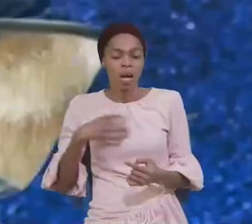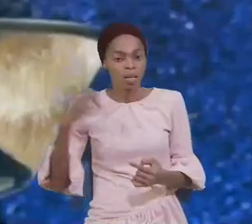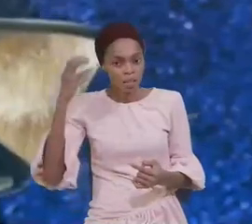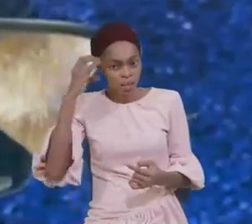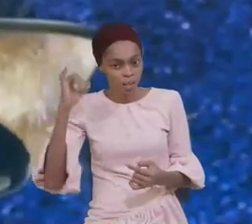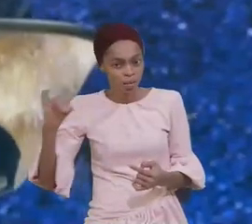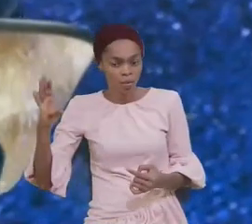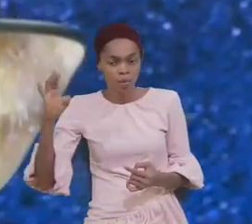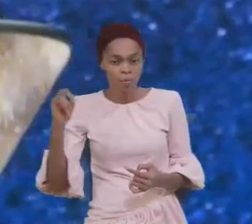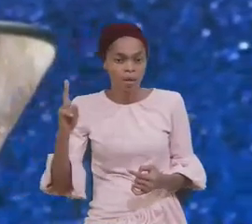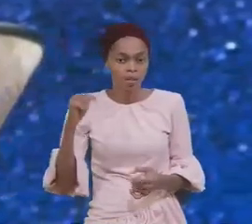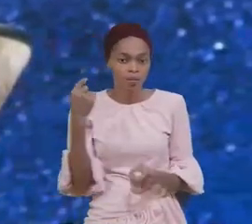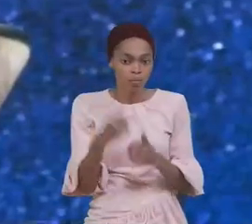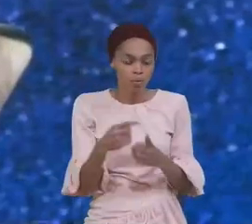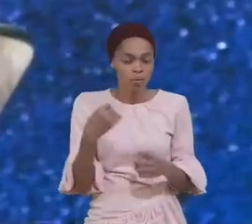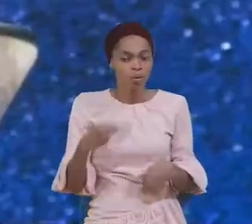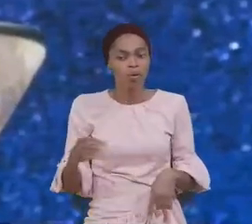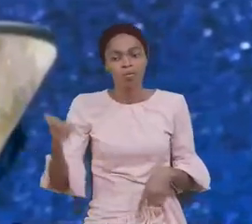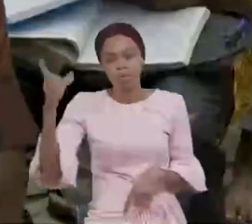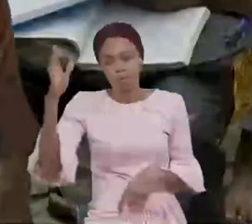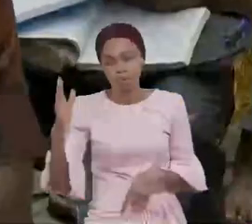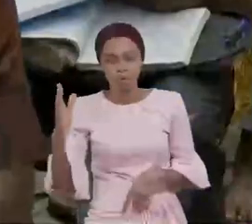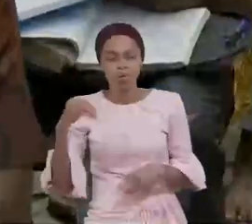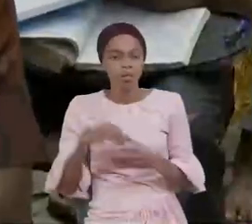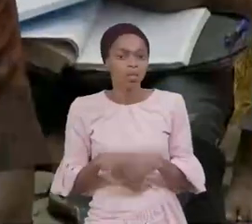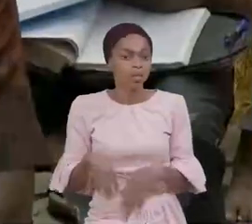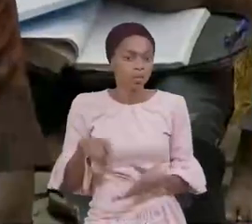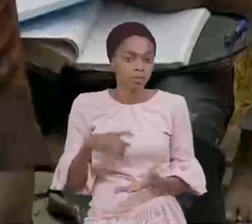la parole de Christ.